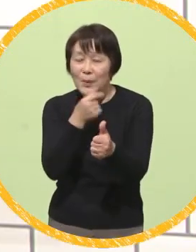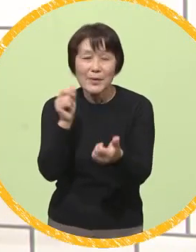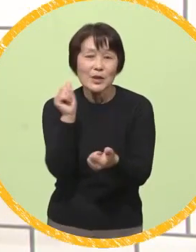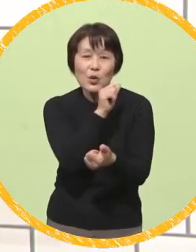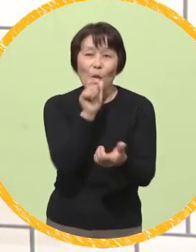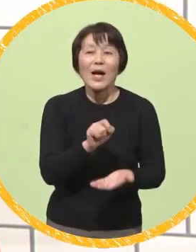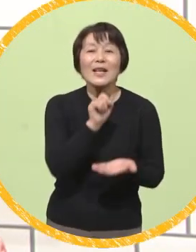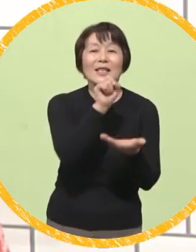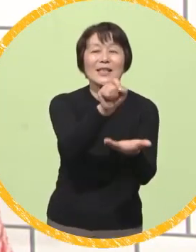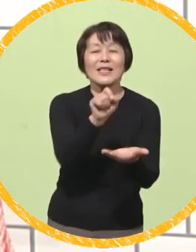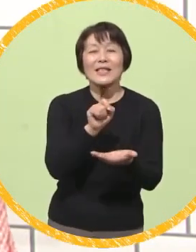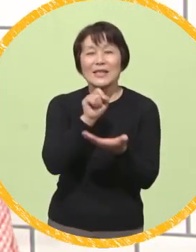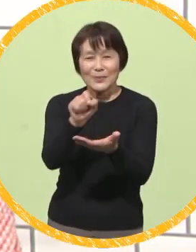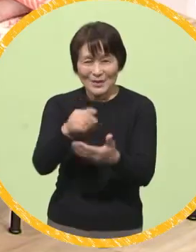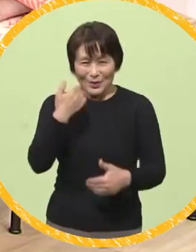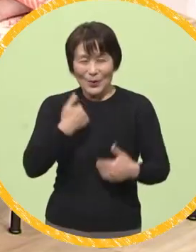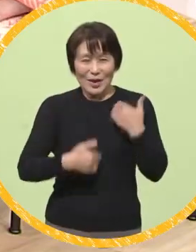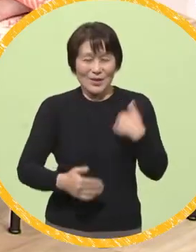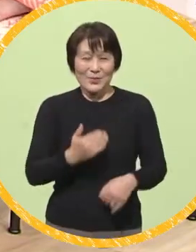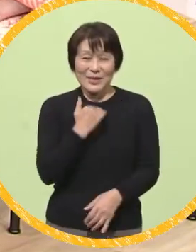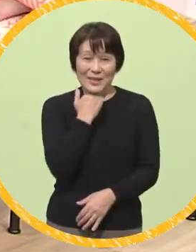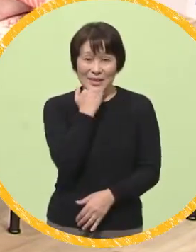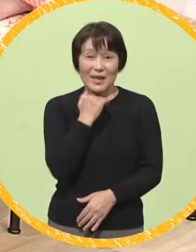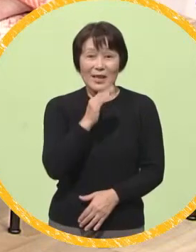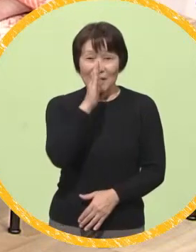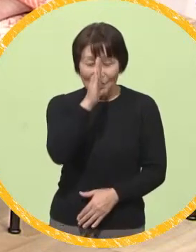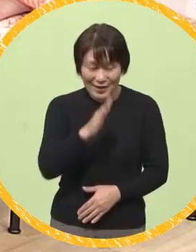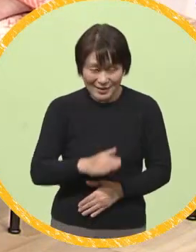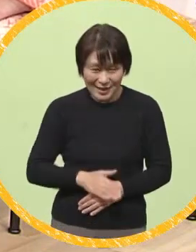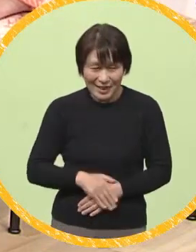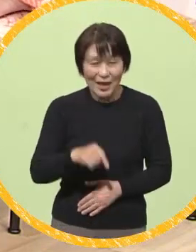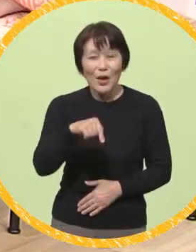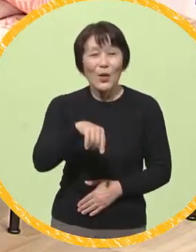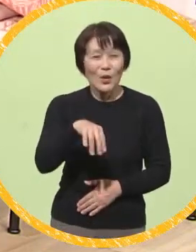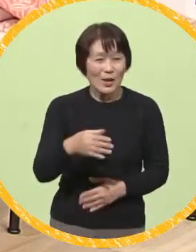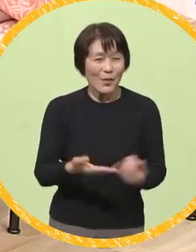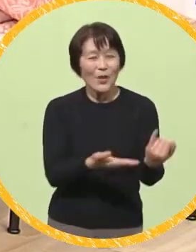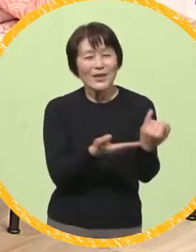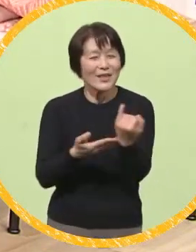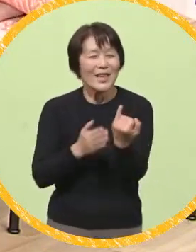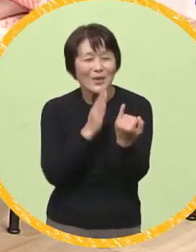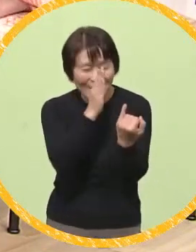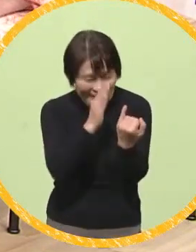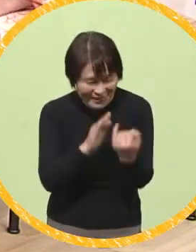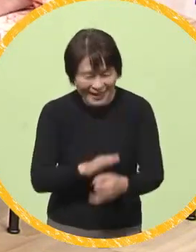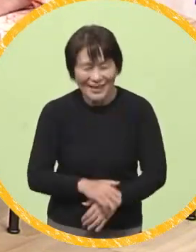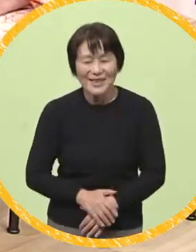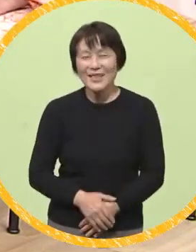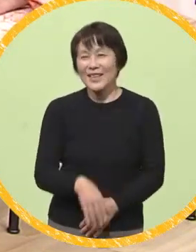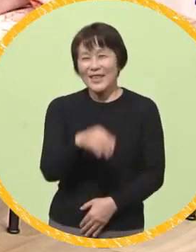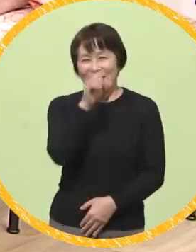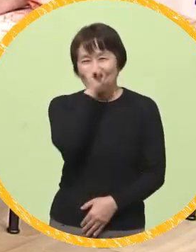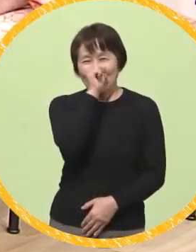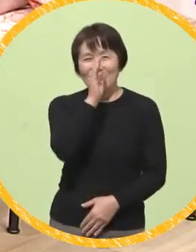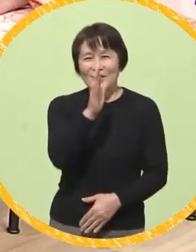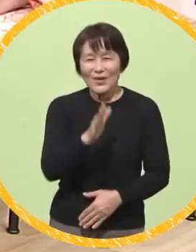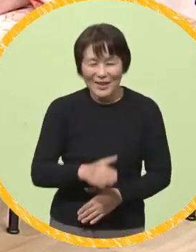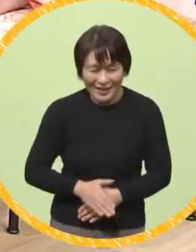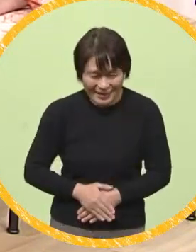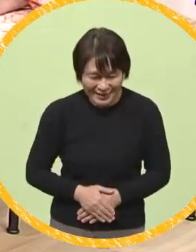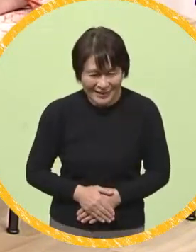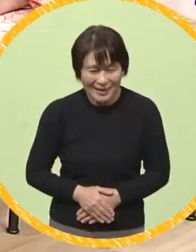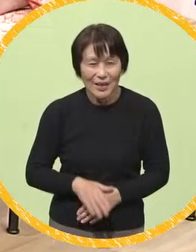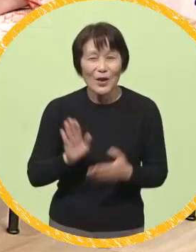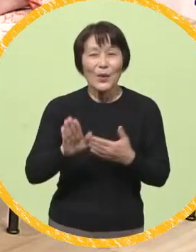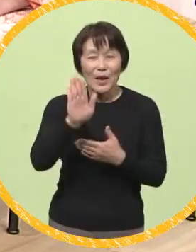ですので、ぜひお楽しみにしていてください、 うん、いやもうカナフルにも、ね、来てください、 ぜひよろしくお願いいたします。 これからも神奈川の魅力を